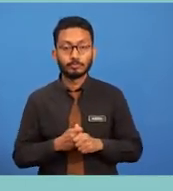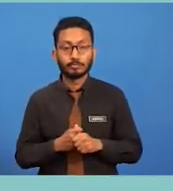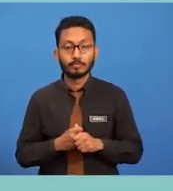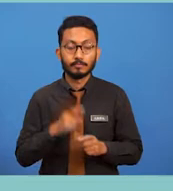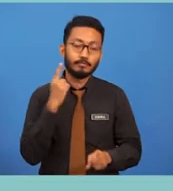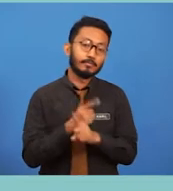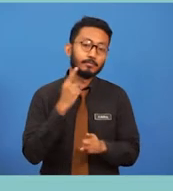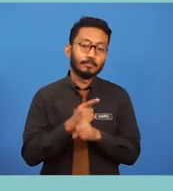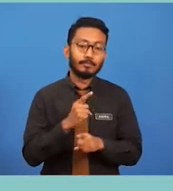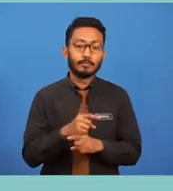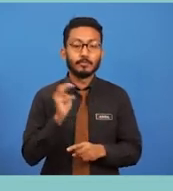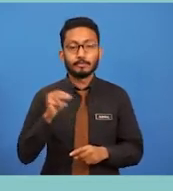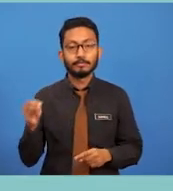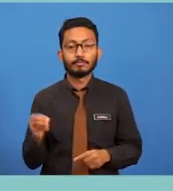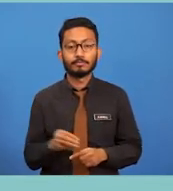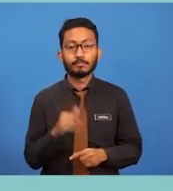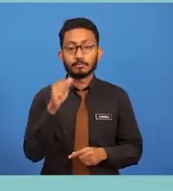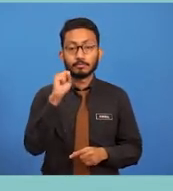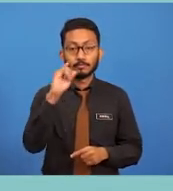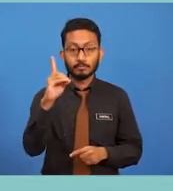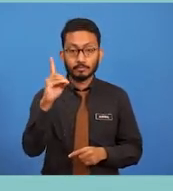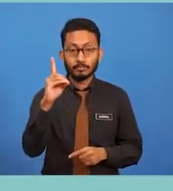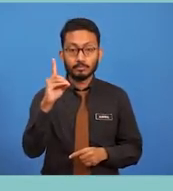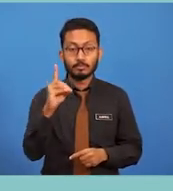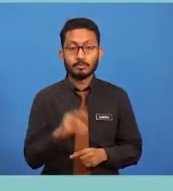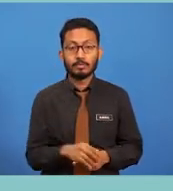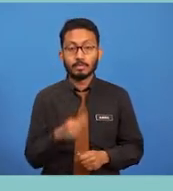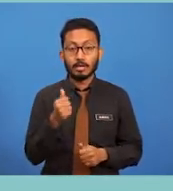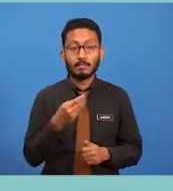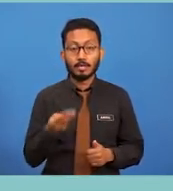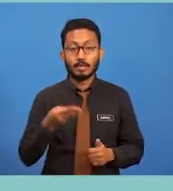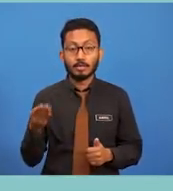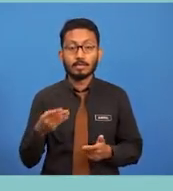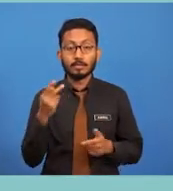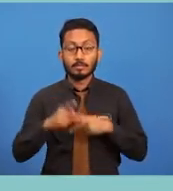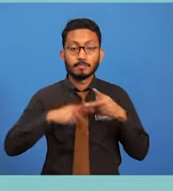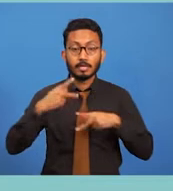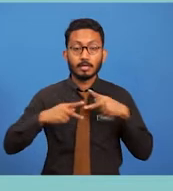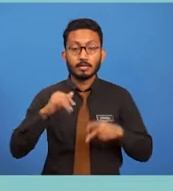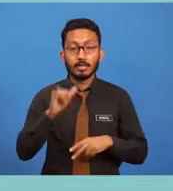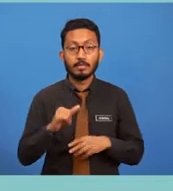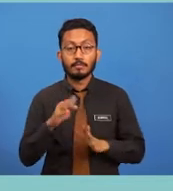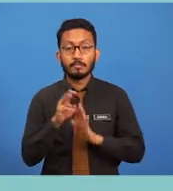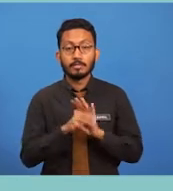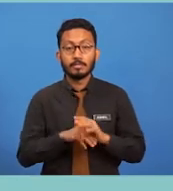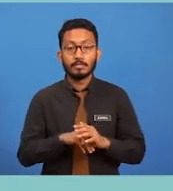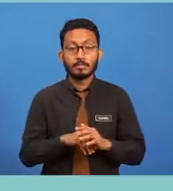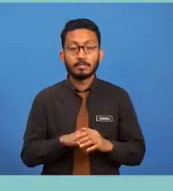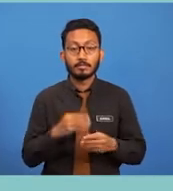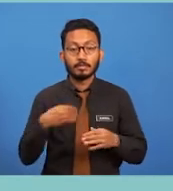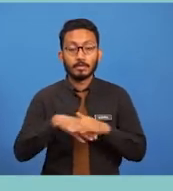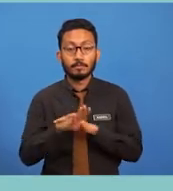Betul, murid-murid. Asid ialah bahan kimia yang mengayon di dalam air untuk